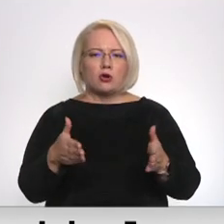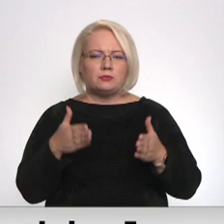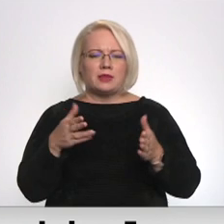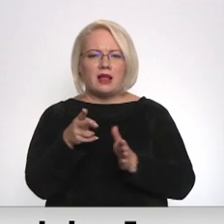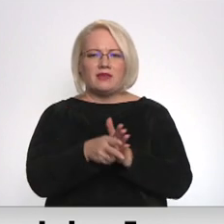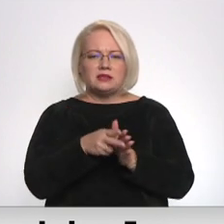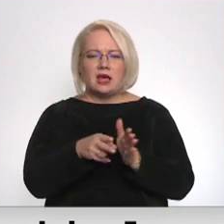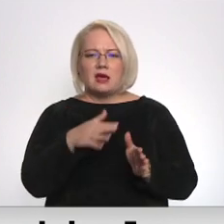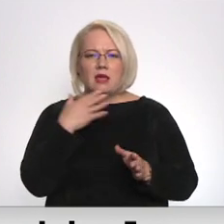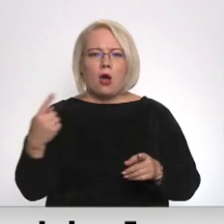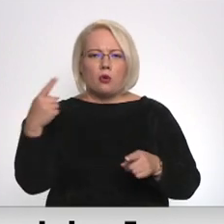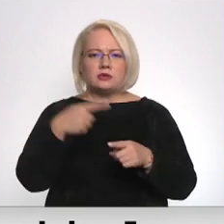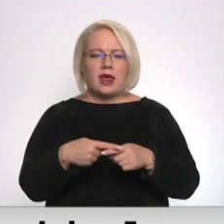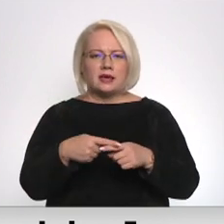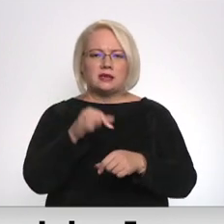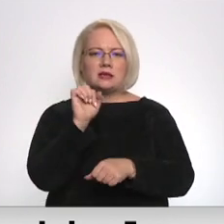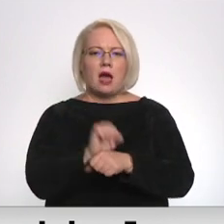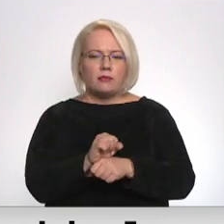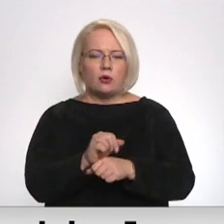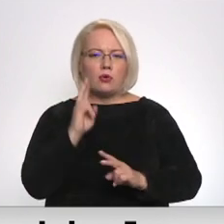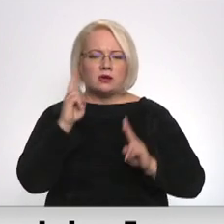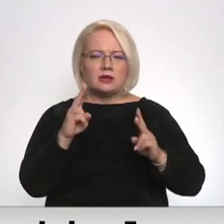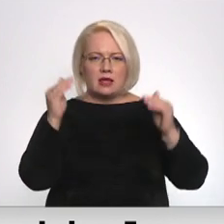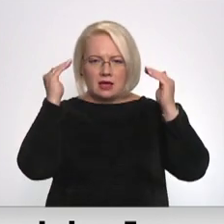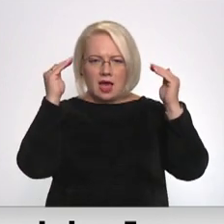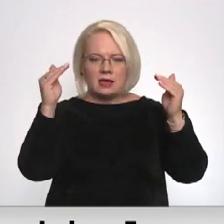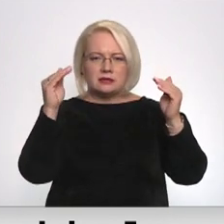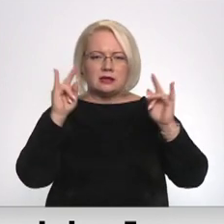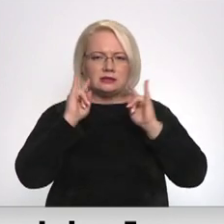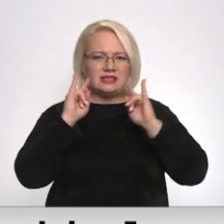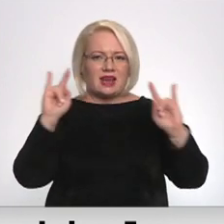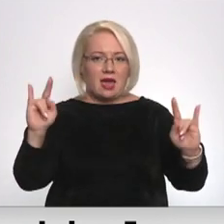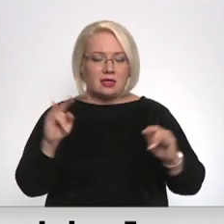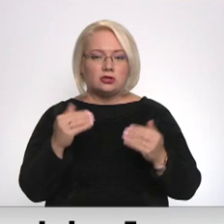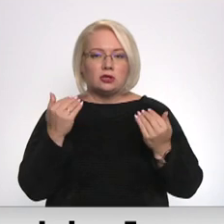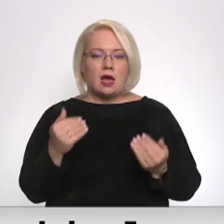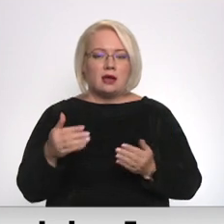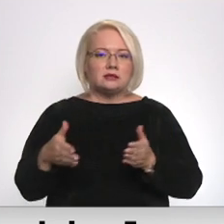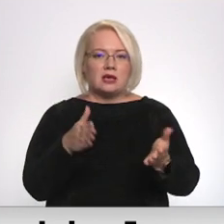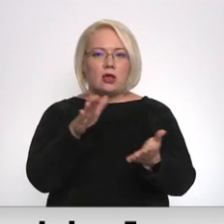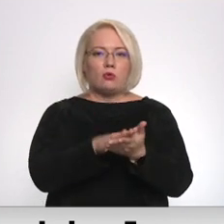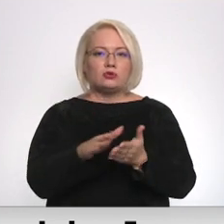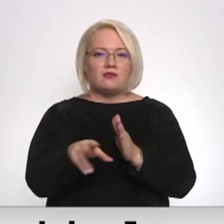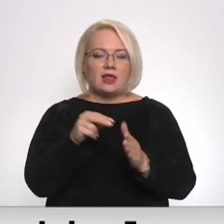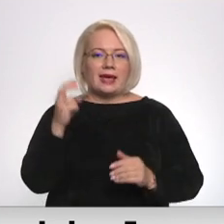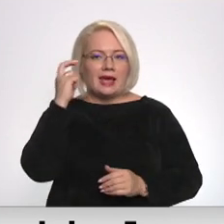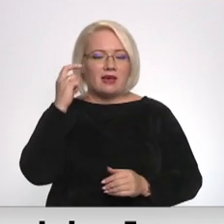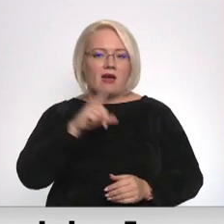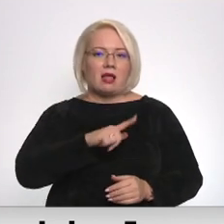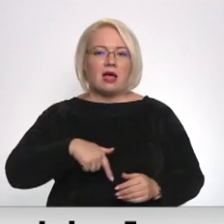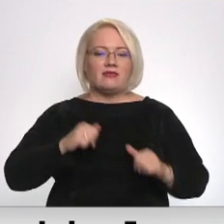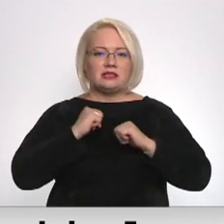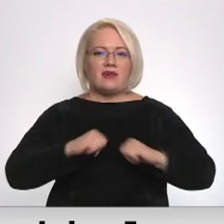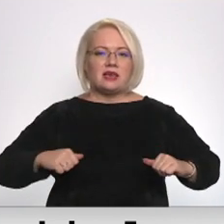kas vairākas reizes tiek apturēts, jo atskan gaisa trauksmes sirēnas. Tā ceļu uz vēlēšanu iecirkni Kijevā Latvijas